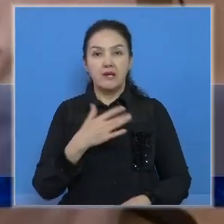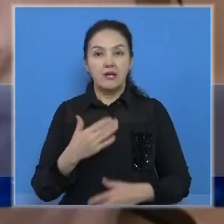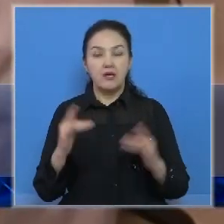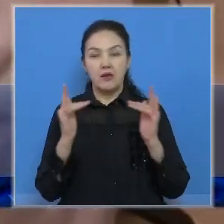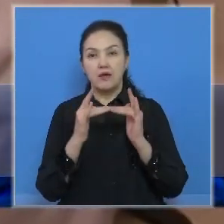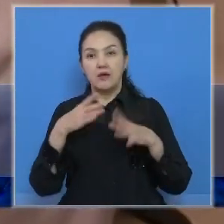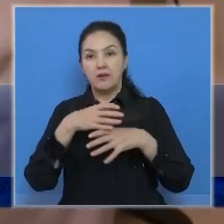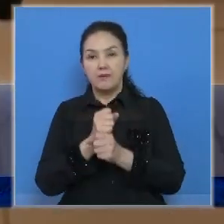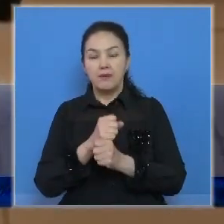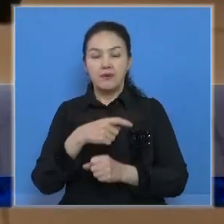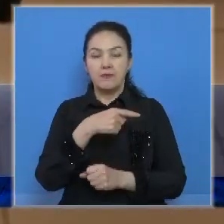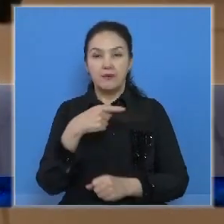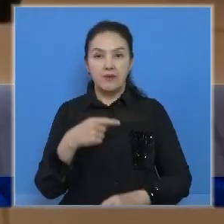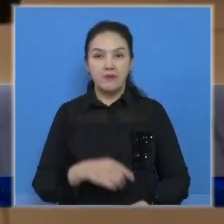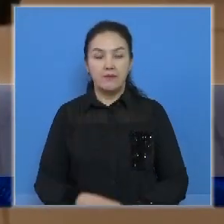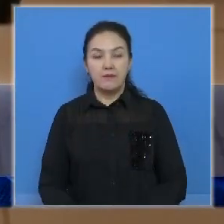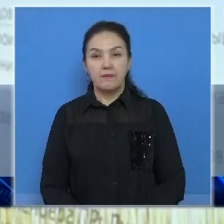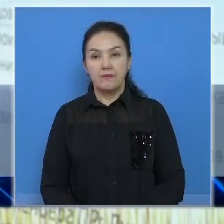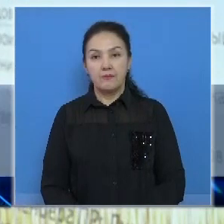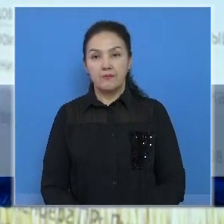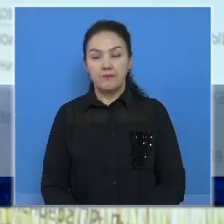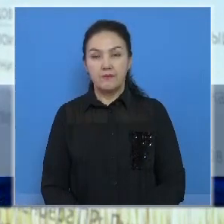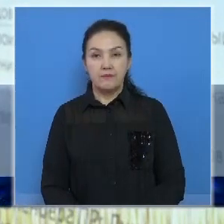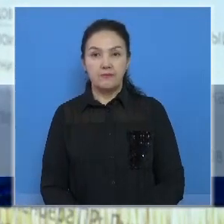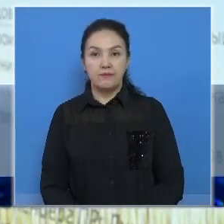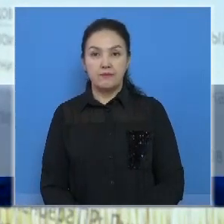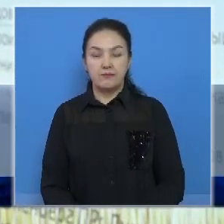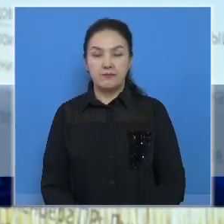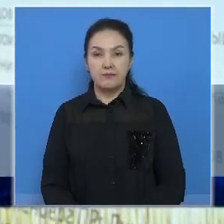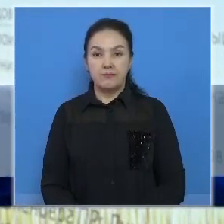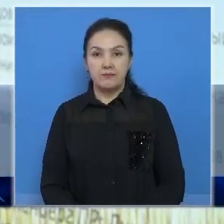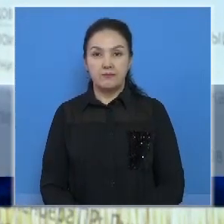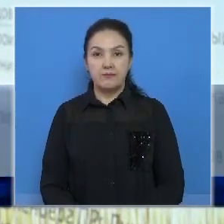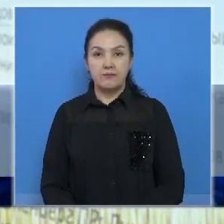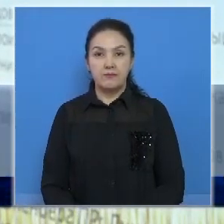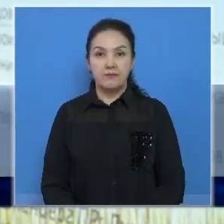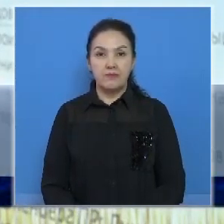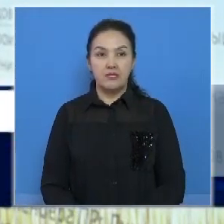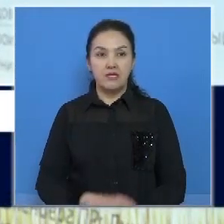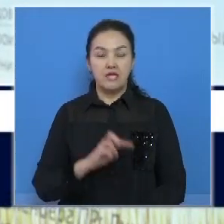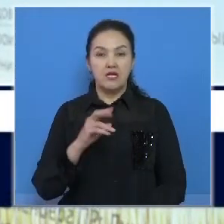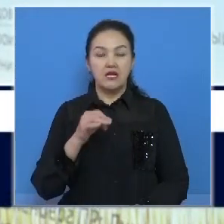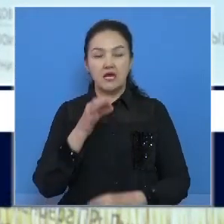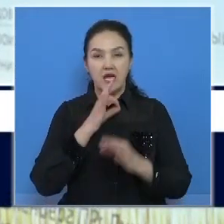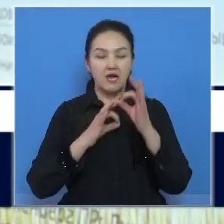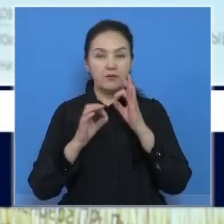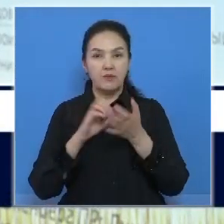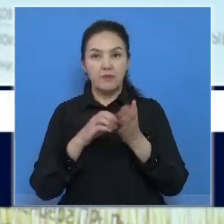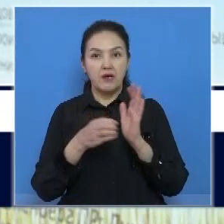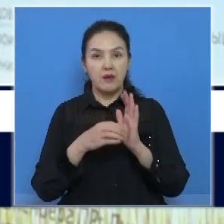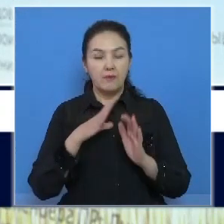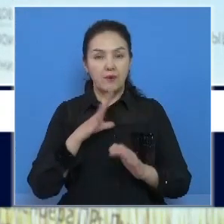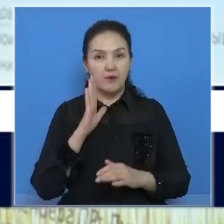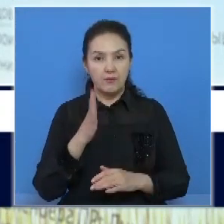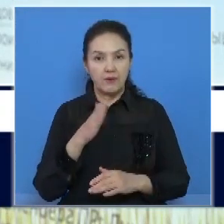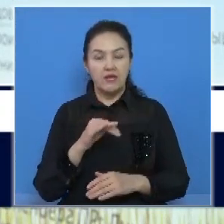койке сократилось до минимума. Все лекарства, бедоквилин, деламнит, клофазимин, линезолит – это препараты, которые